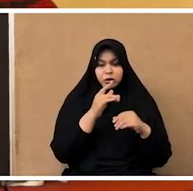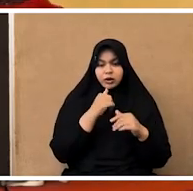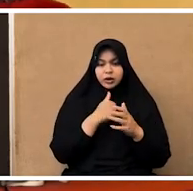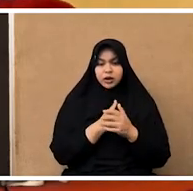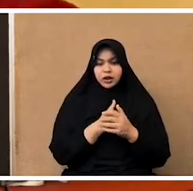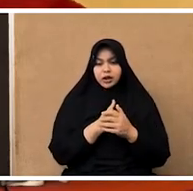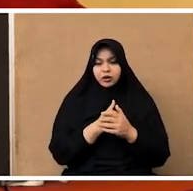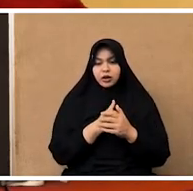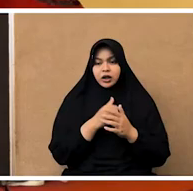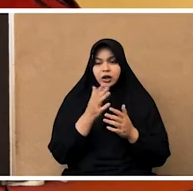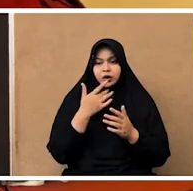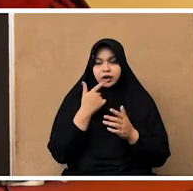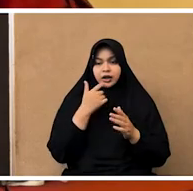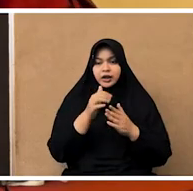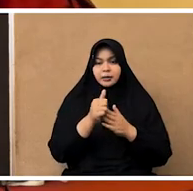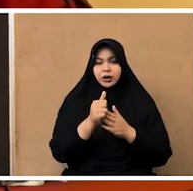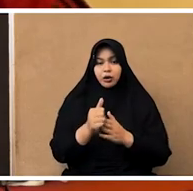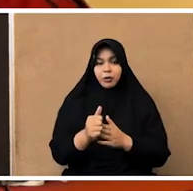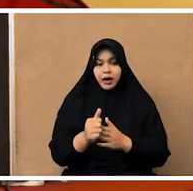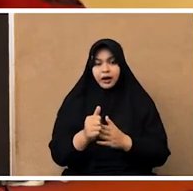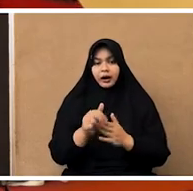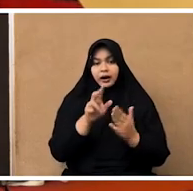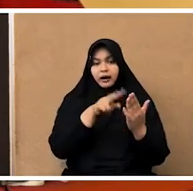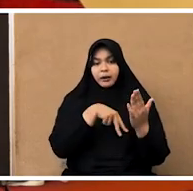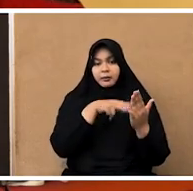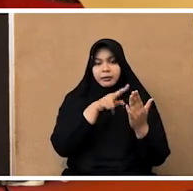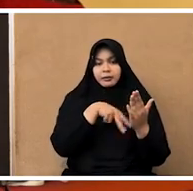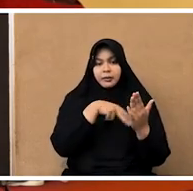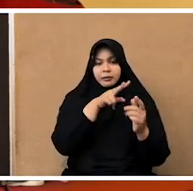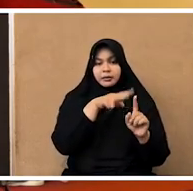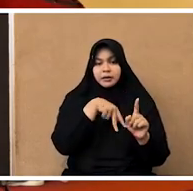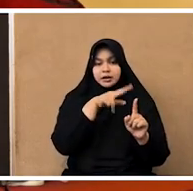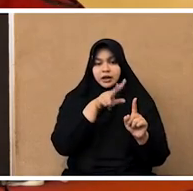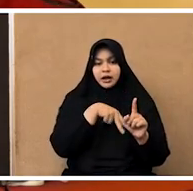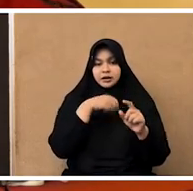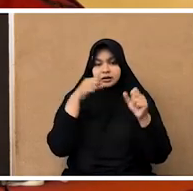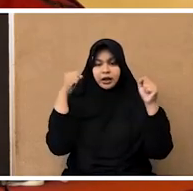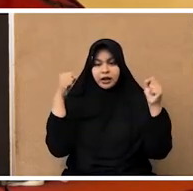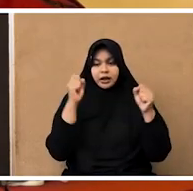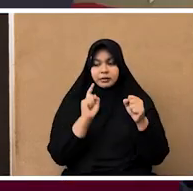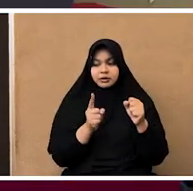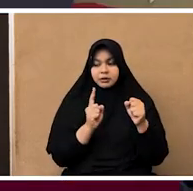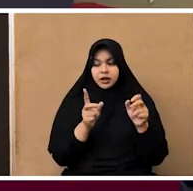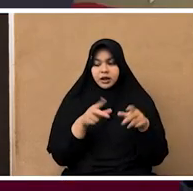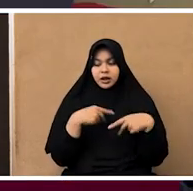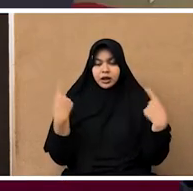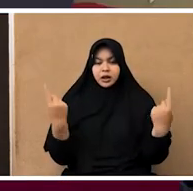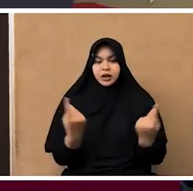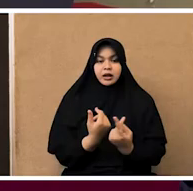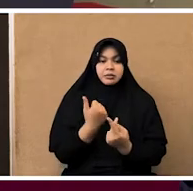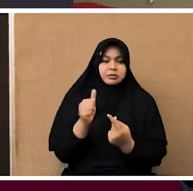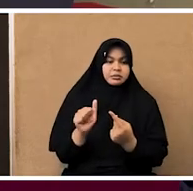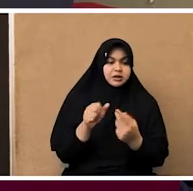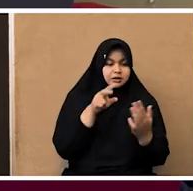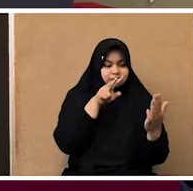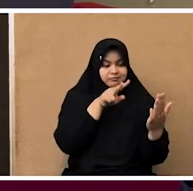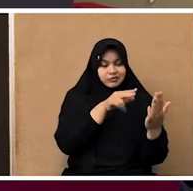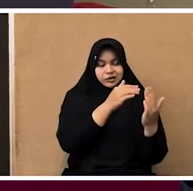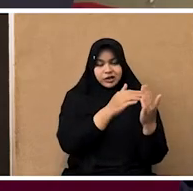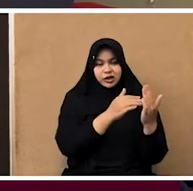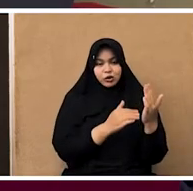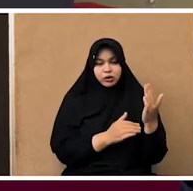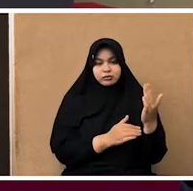dengan pedoman pemeriksaan kesehatan gitu karena memang kita bisa mengukur itu